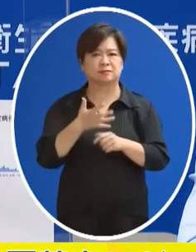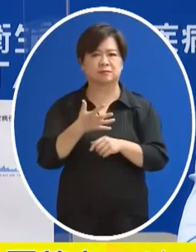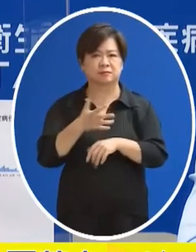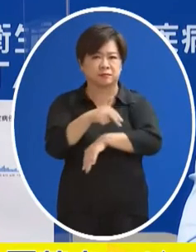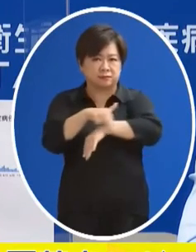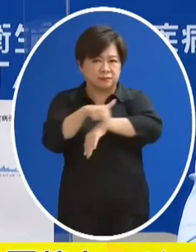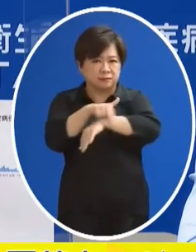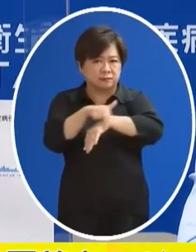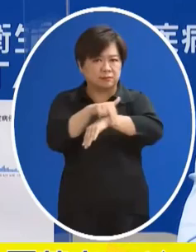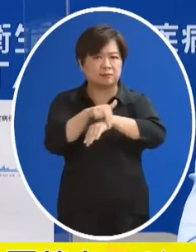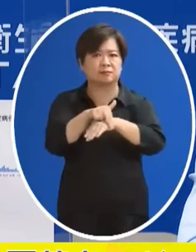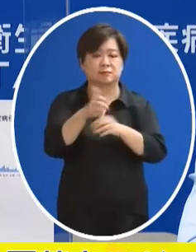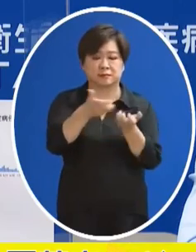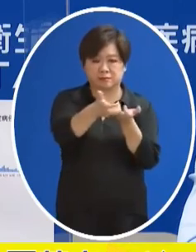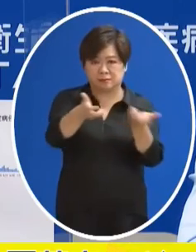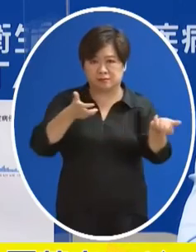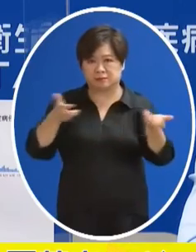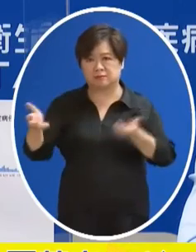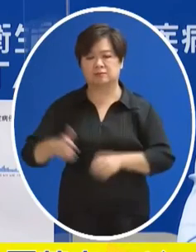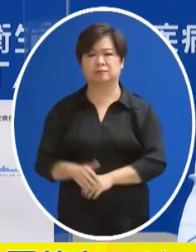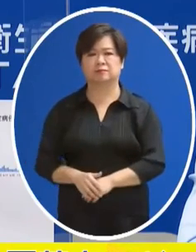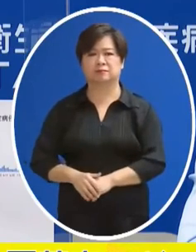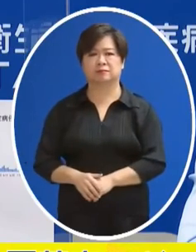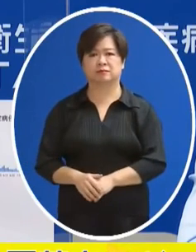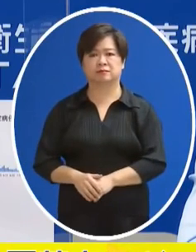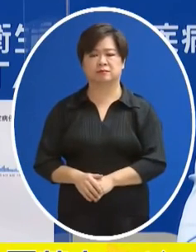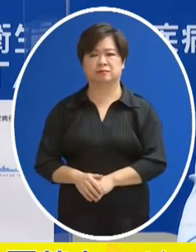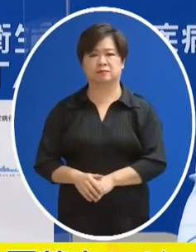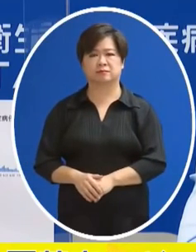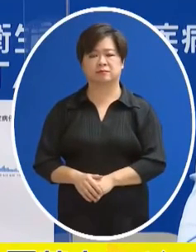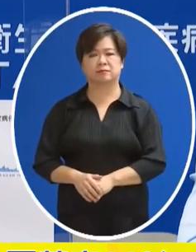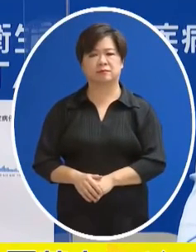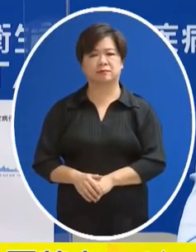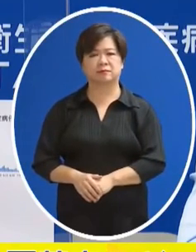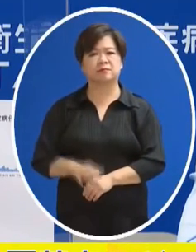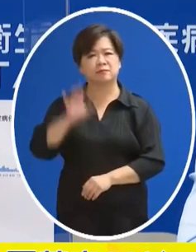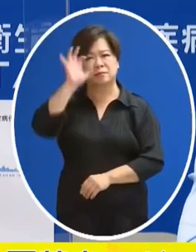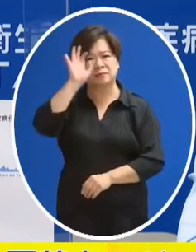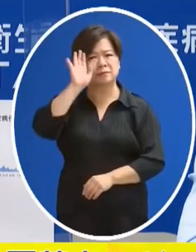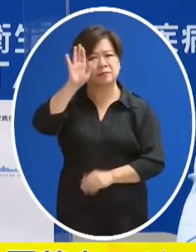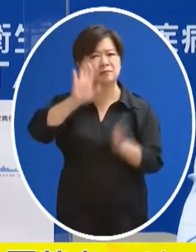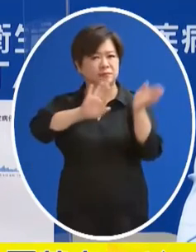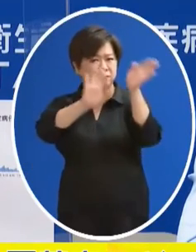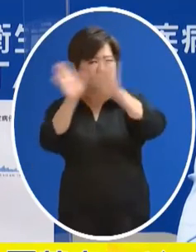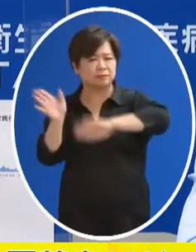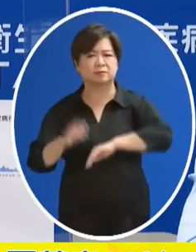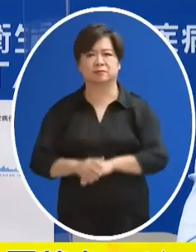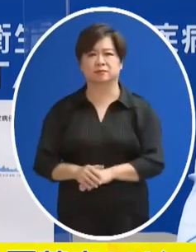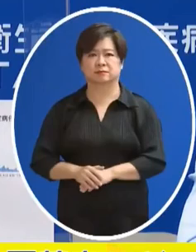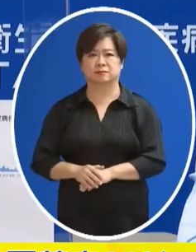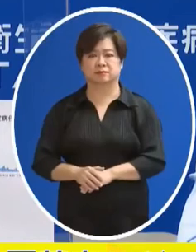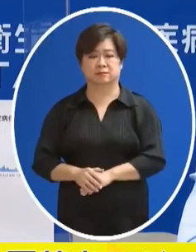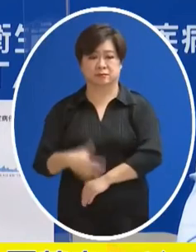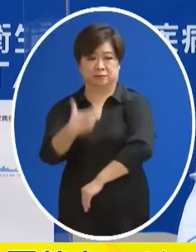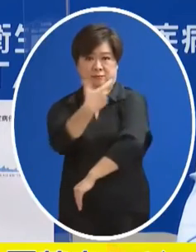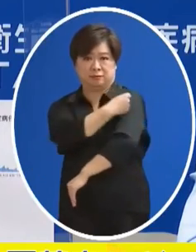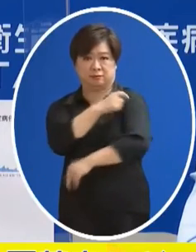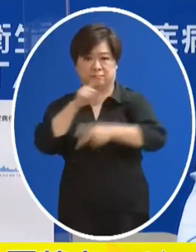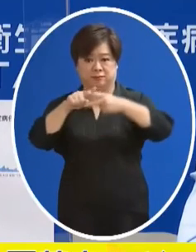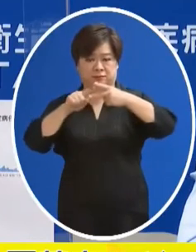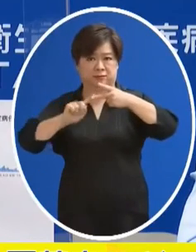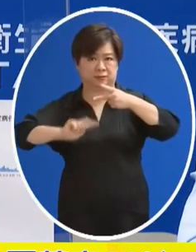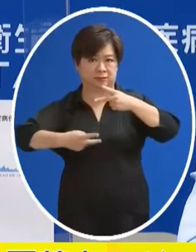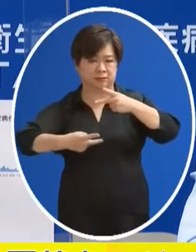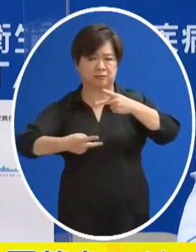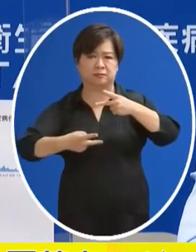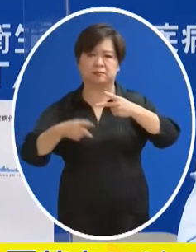做一个最恰当的安排，然后做一个相对恰当的安排。好，那对于混打也好哈。